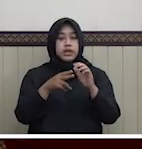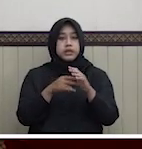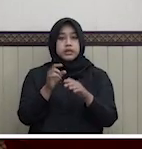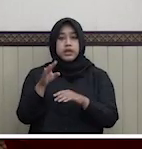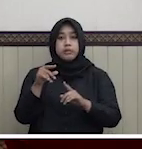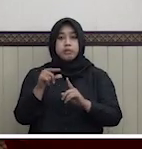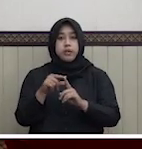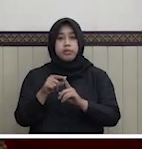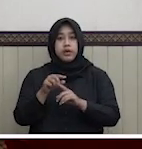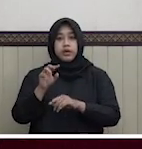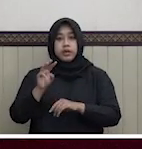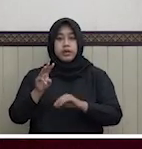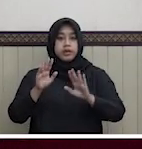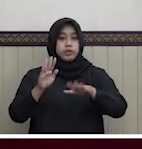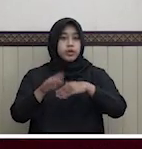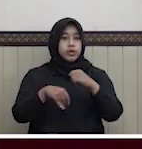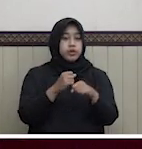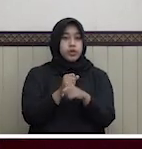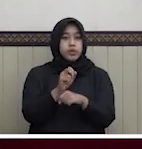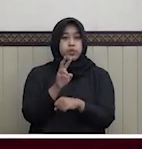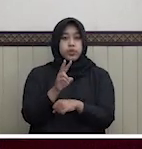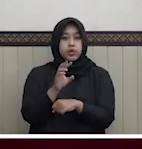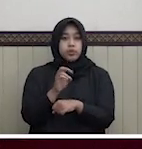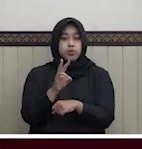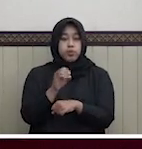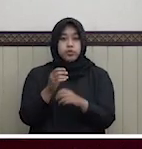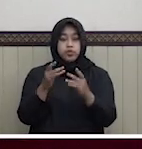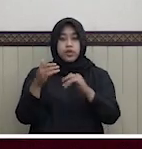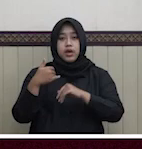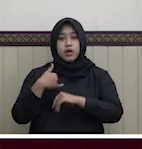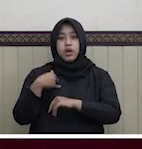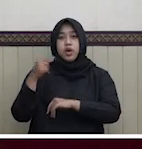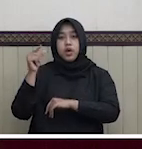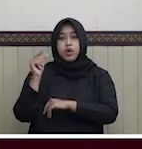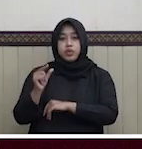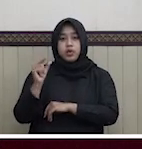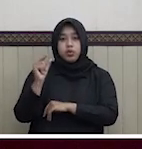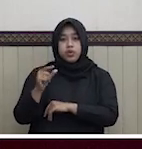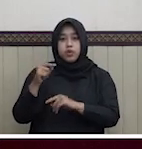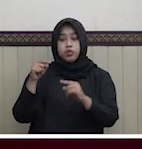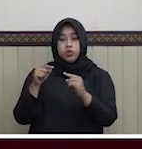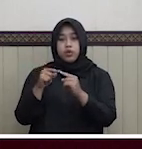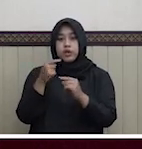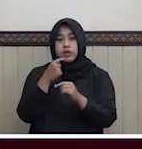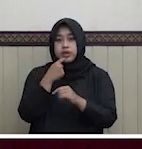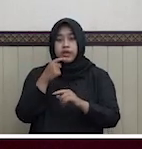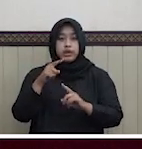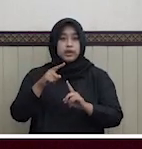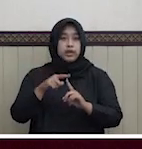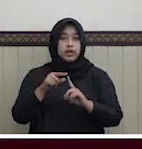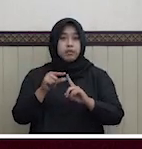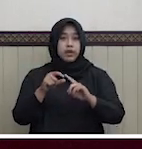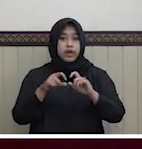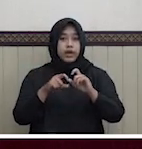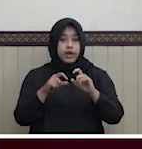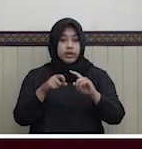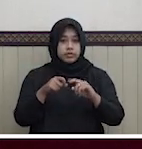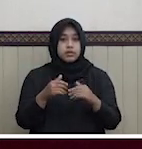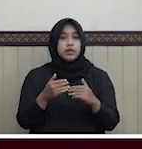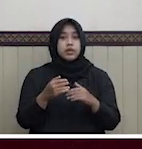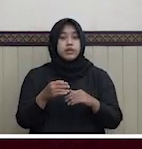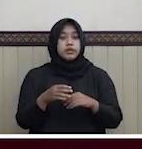PP 39 tahun 2020 tetap kemudian sudah ada undang-undang terkait dengan tpks sisanya